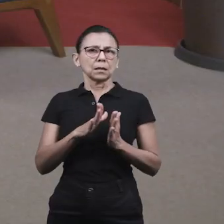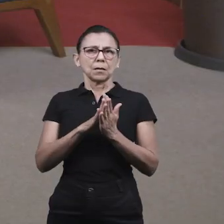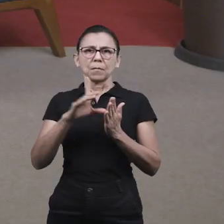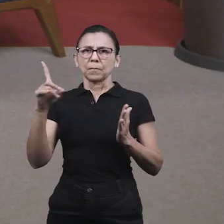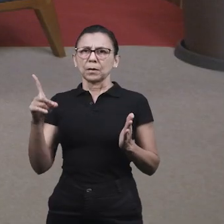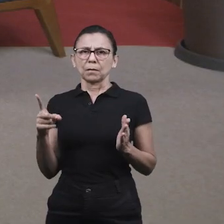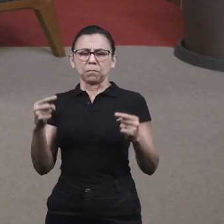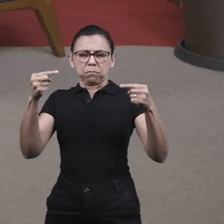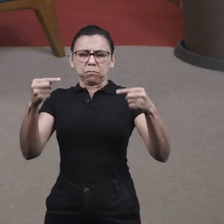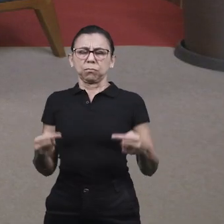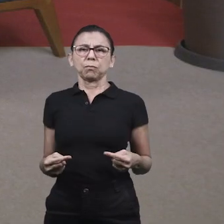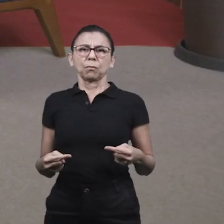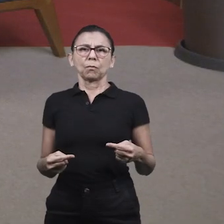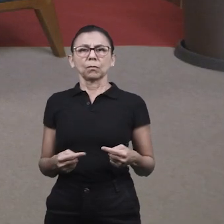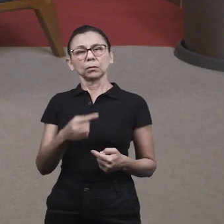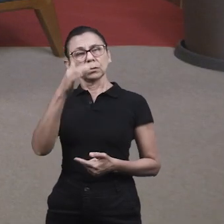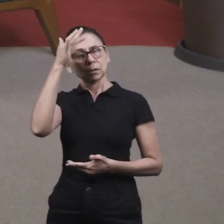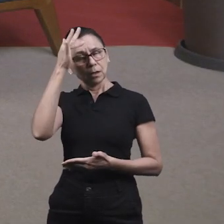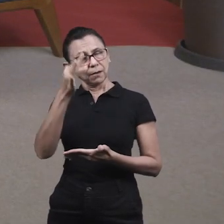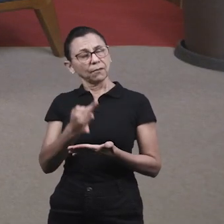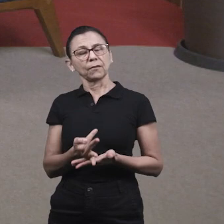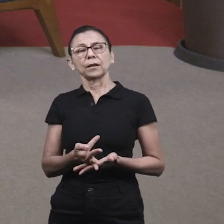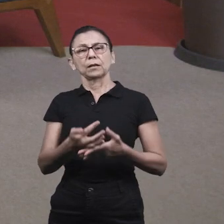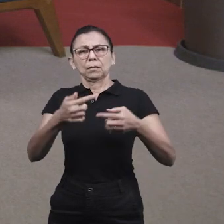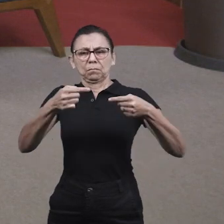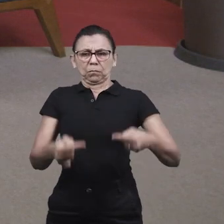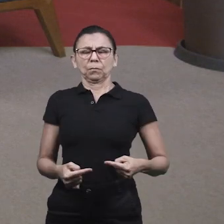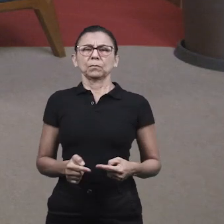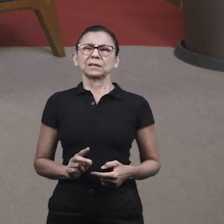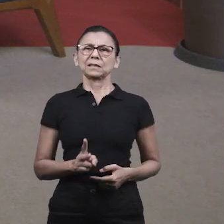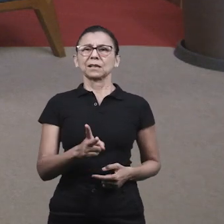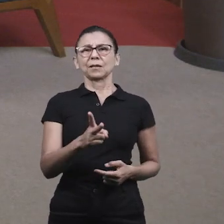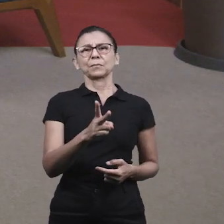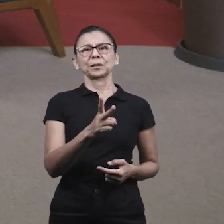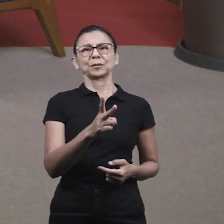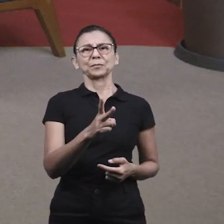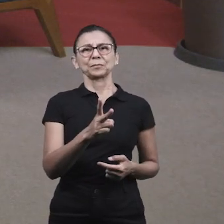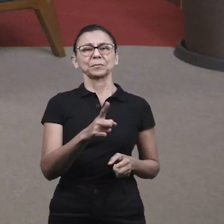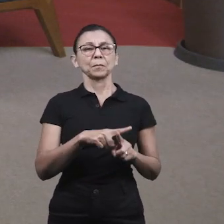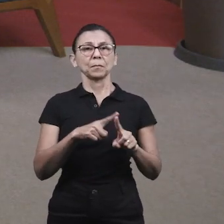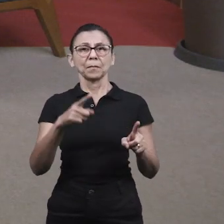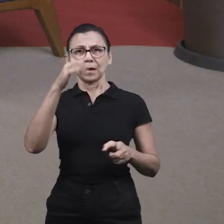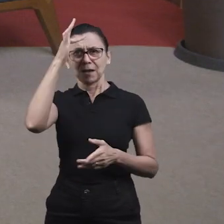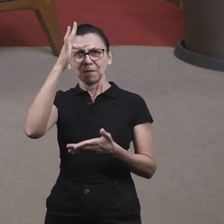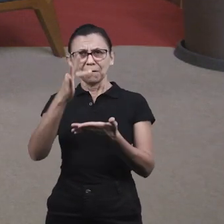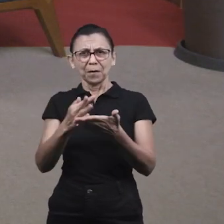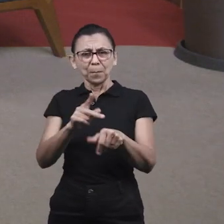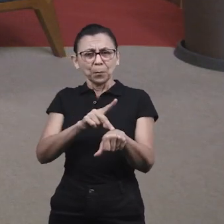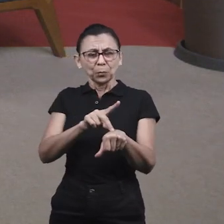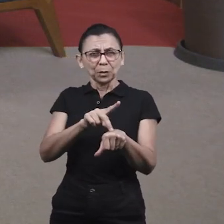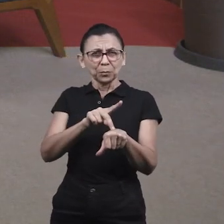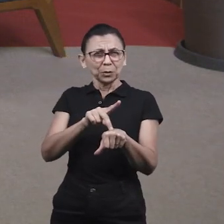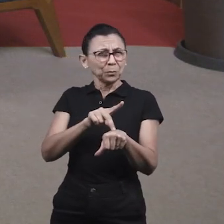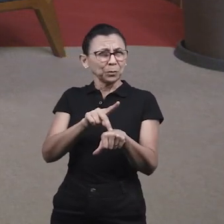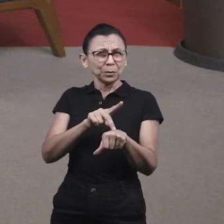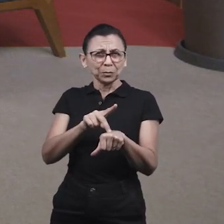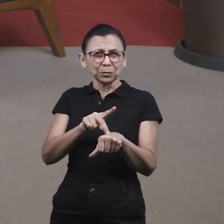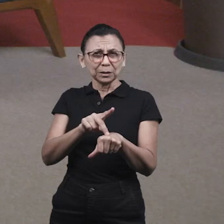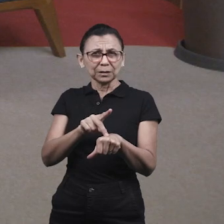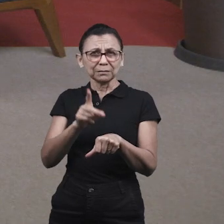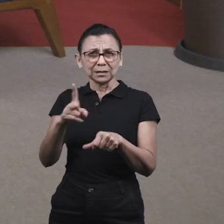vous faites... La parole de Dieu a toujours fait face à des oppositions. Mais la foi